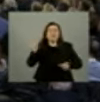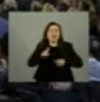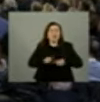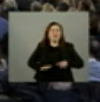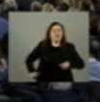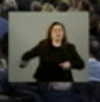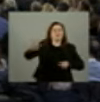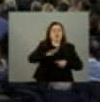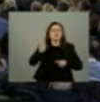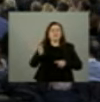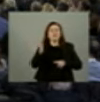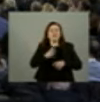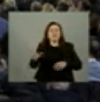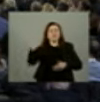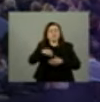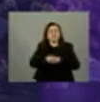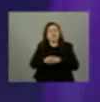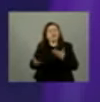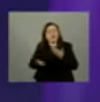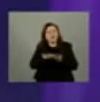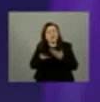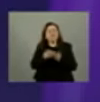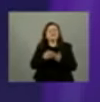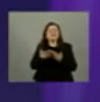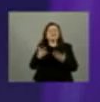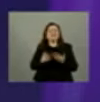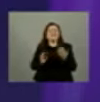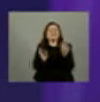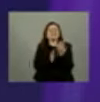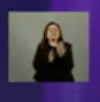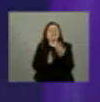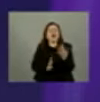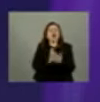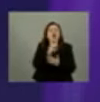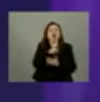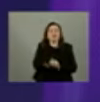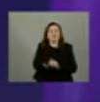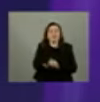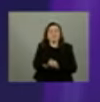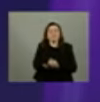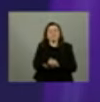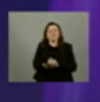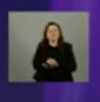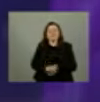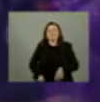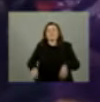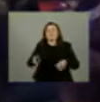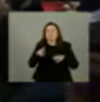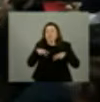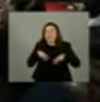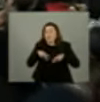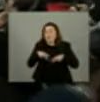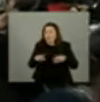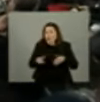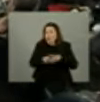δηλώσεις ο πρόεδρος του ΣΥΡΙΖΑ και ποια σημεία δηλαδή θέλουν ένα σχολιασμό. Είναι